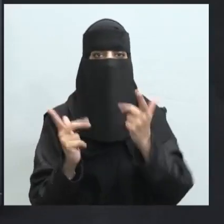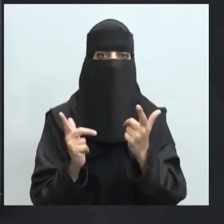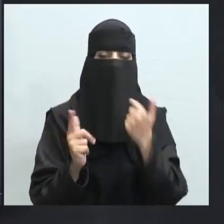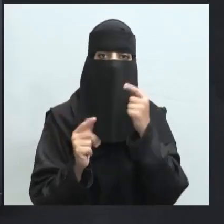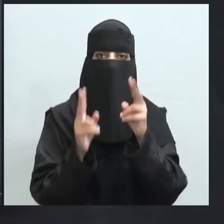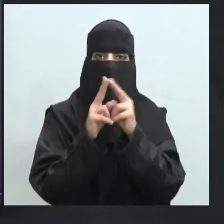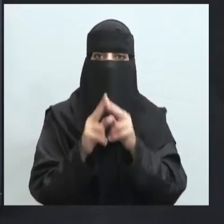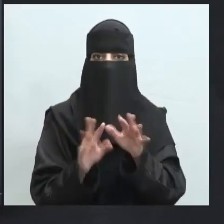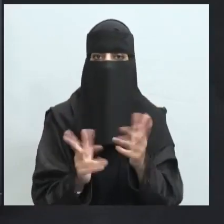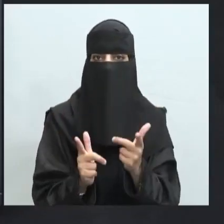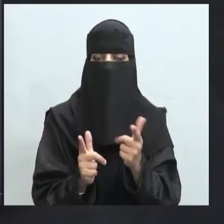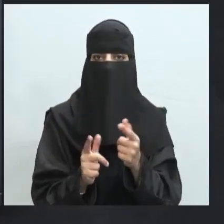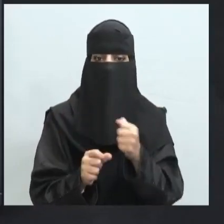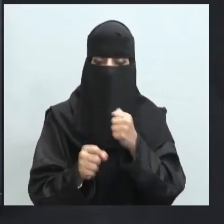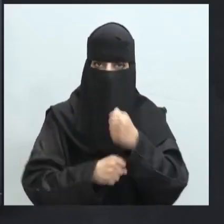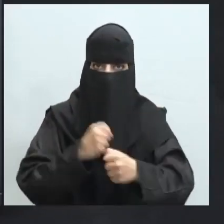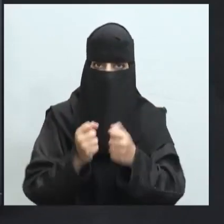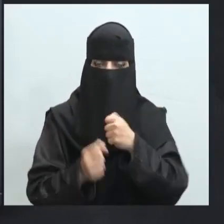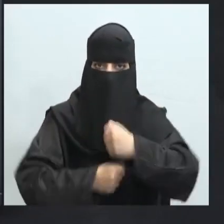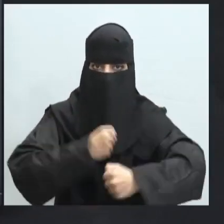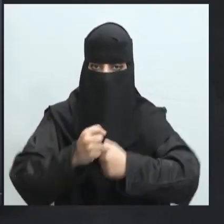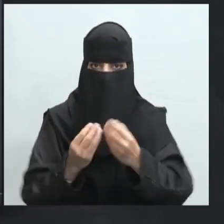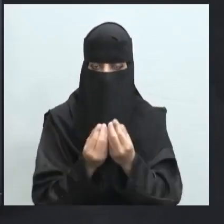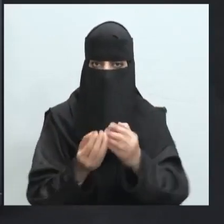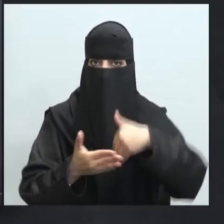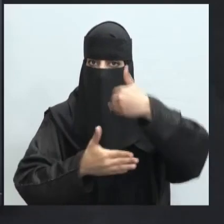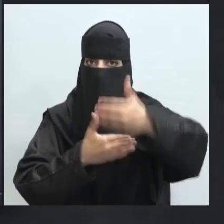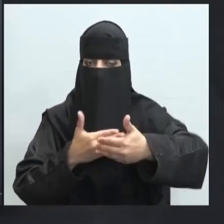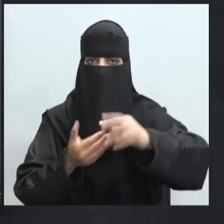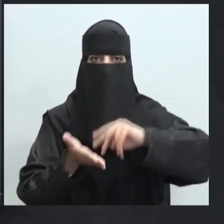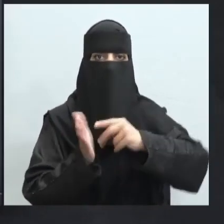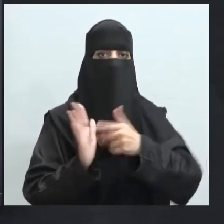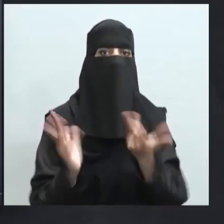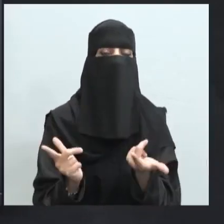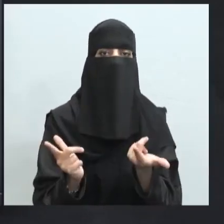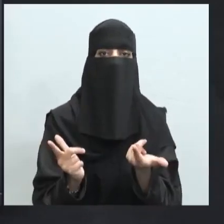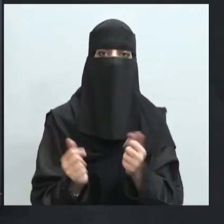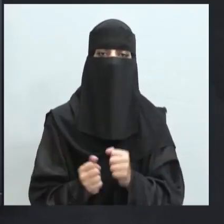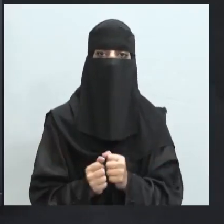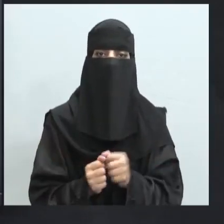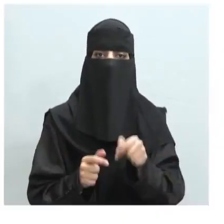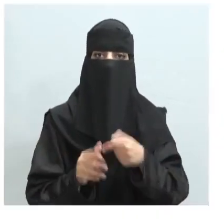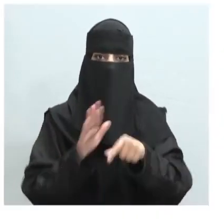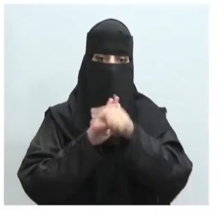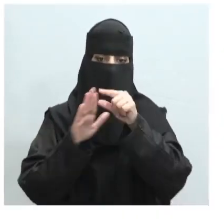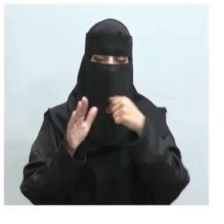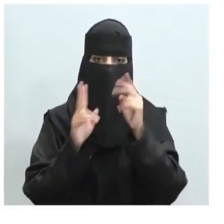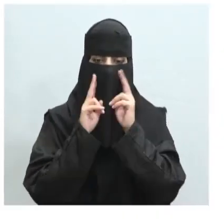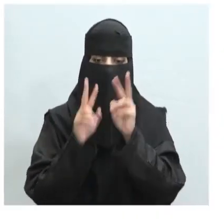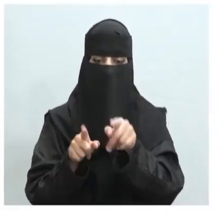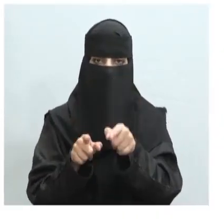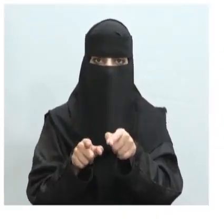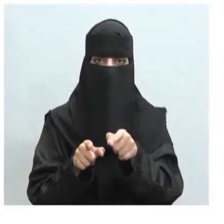للشحنات او ماذا يحدث عندما تتحرك هذه الشحنات الكهربائيه اذا عنوان درسنا كما